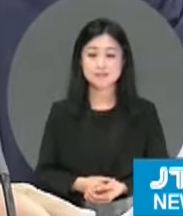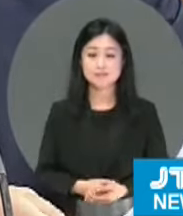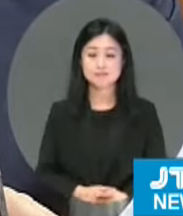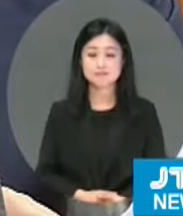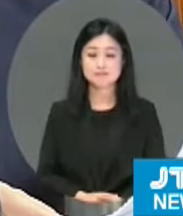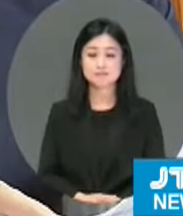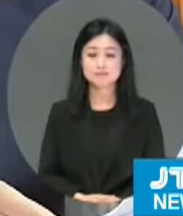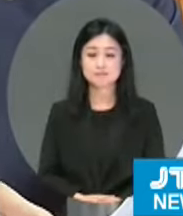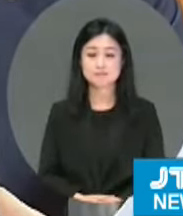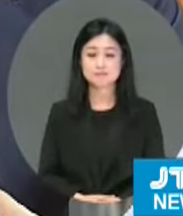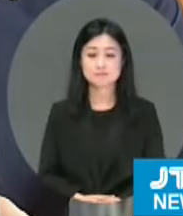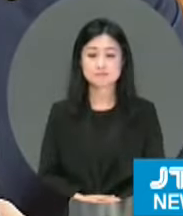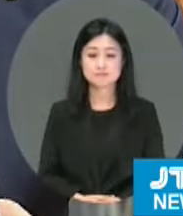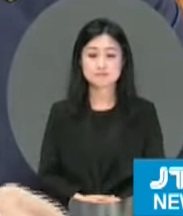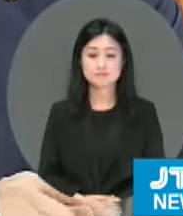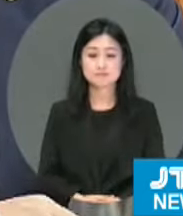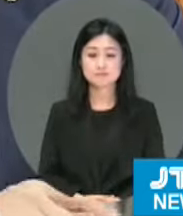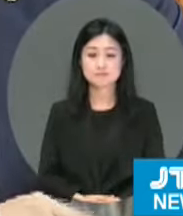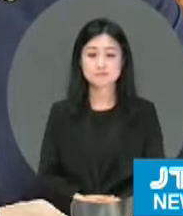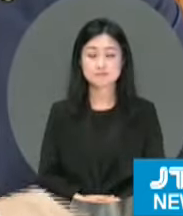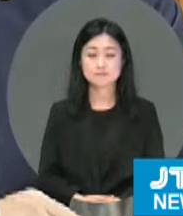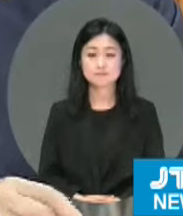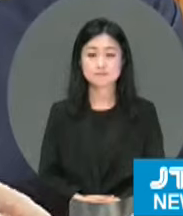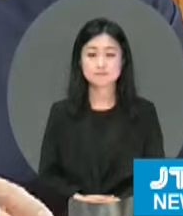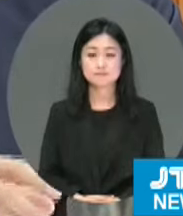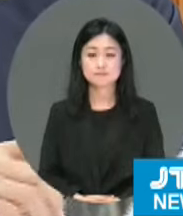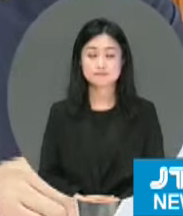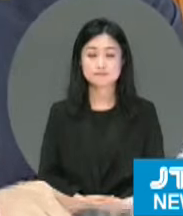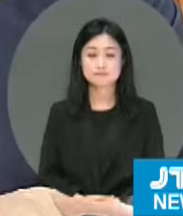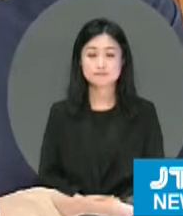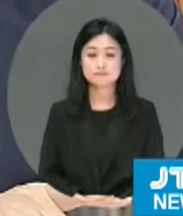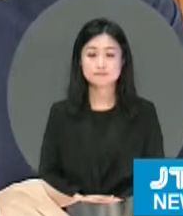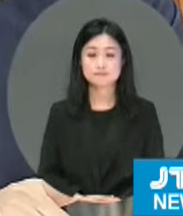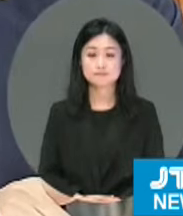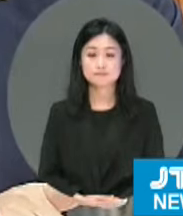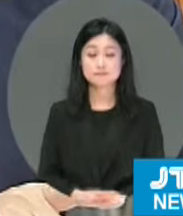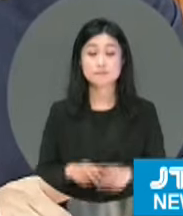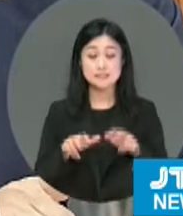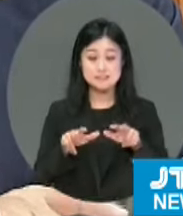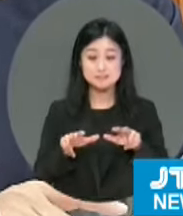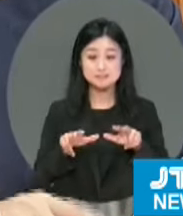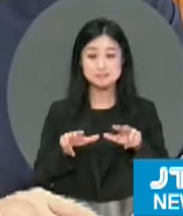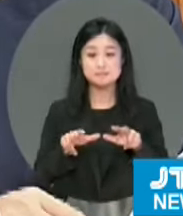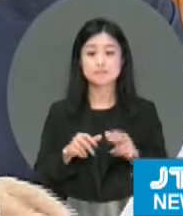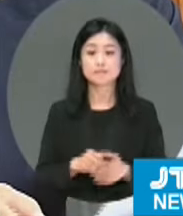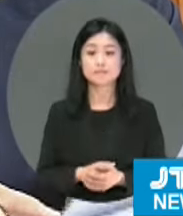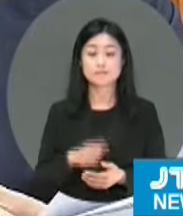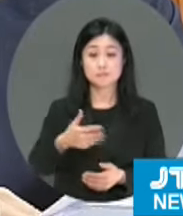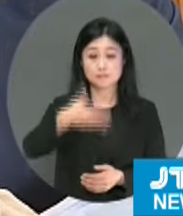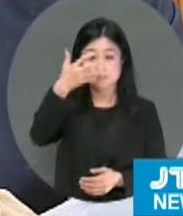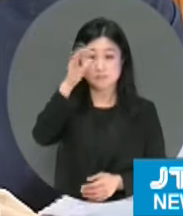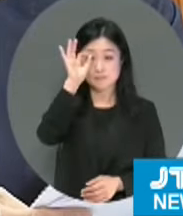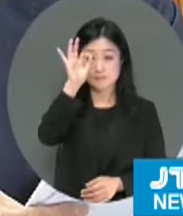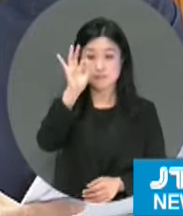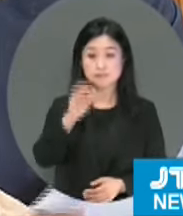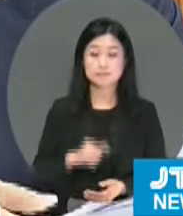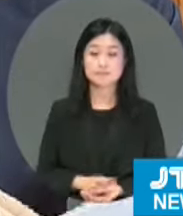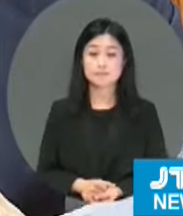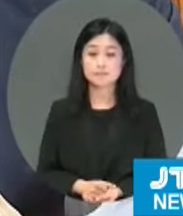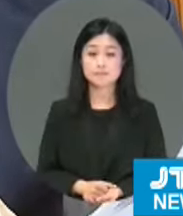자체도 국회의원께서 해놓고 이게 지금 그 PPT 한번 띄워봐 주십시오.